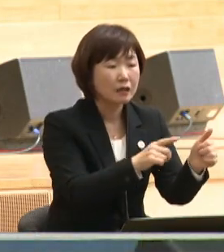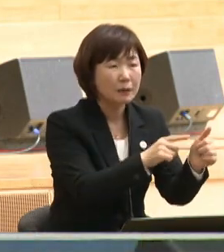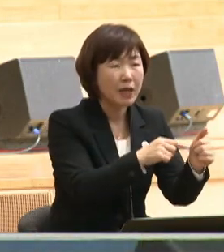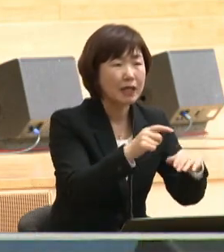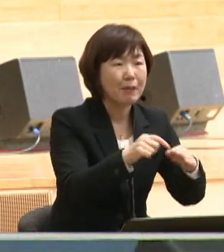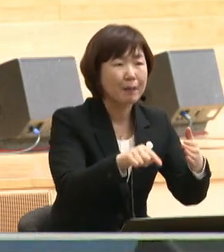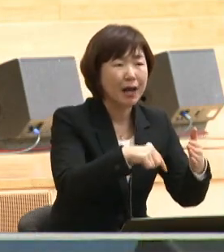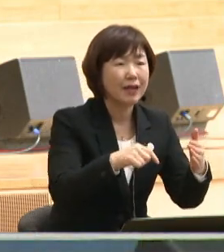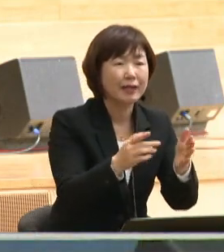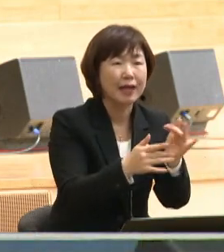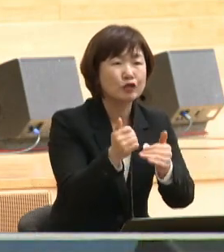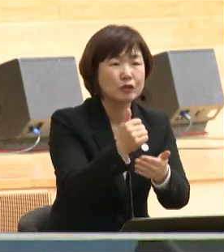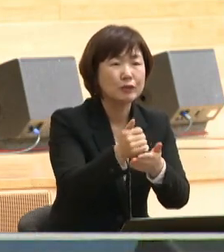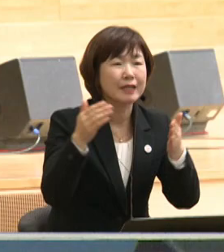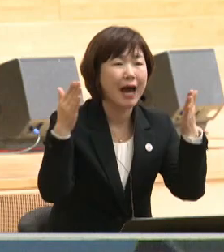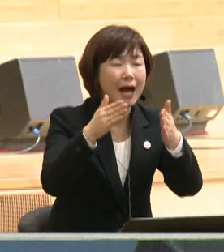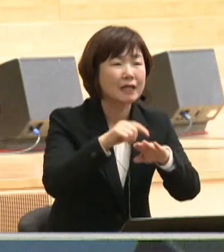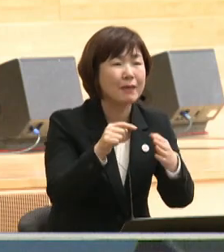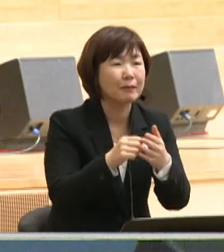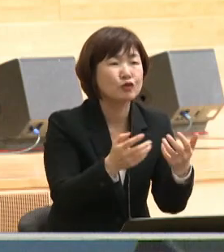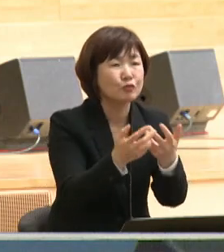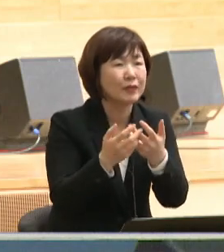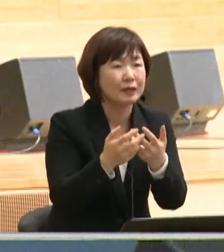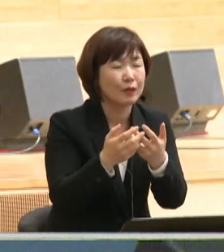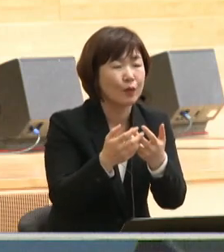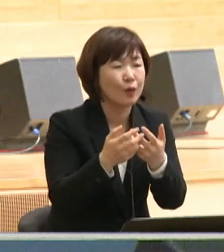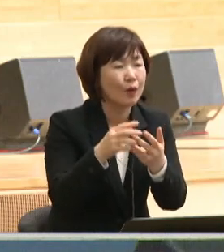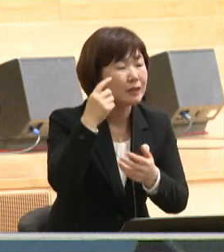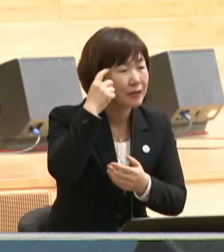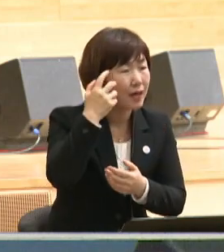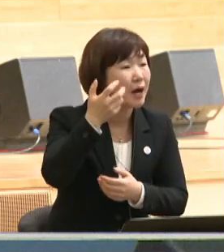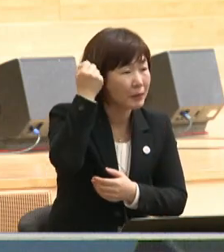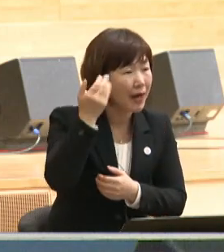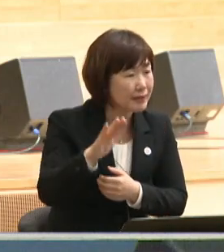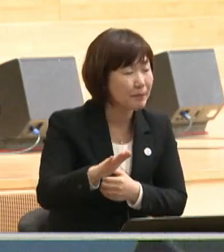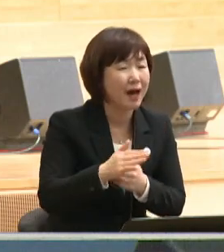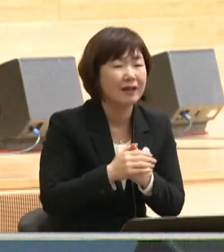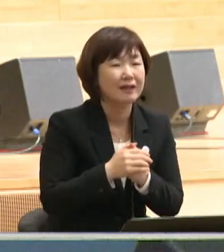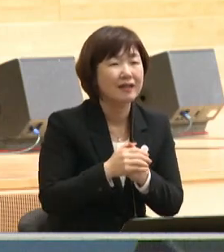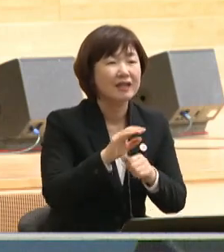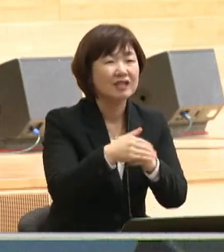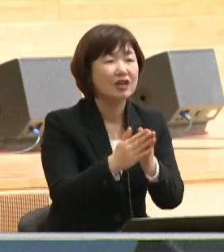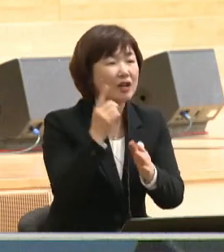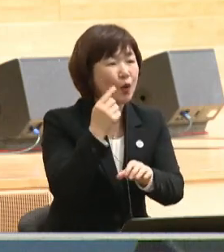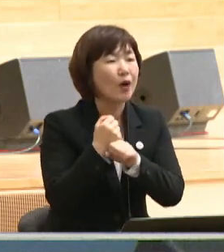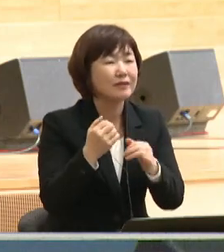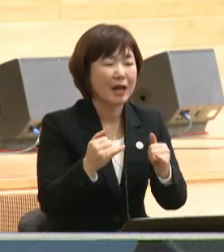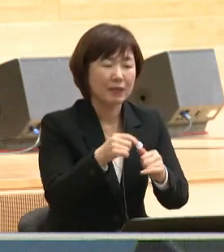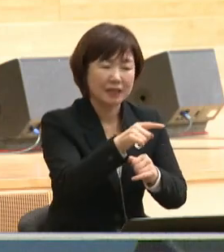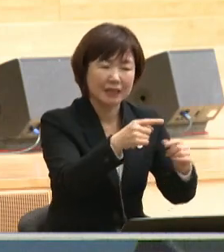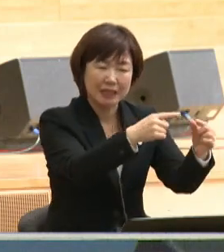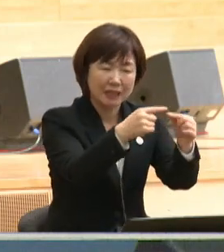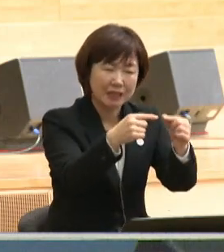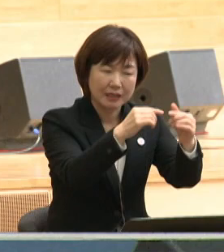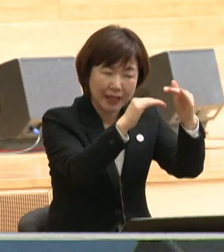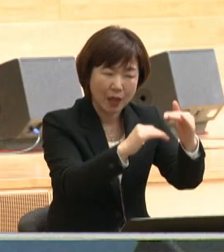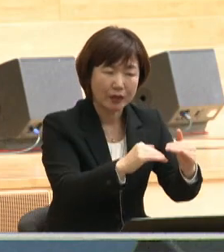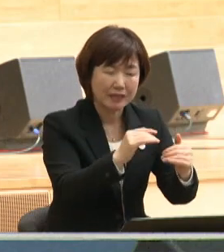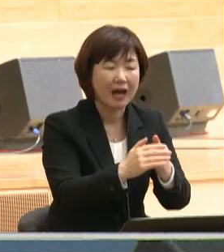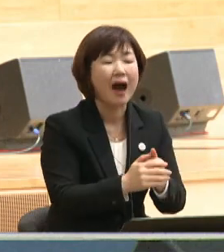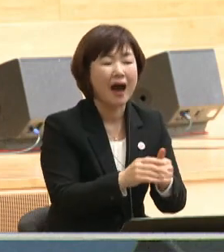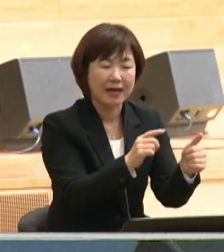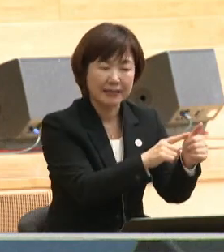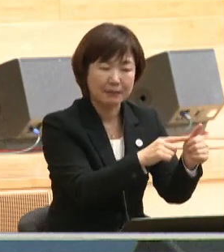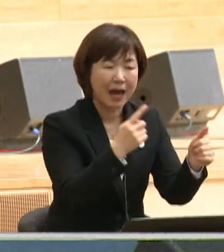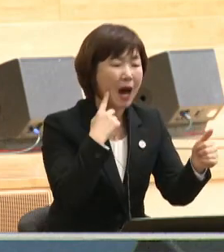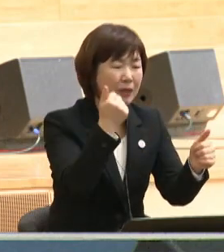보입니다 굉장한 믿음의 소유자 같아 보이지만 많은 성경학자들은이 본문을 어떻게 보냐면이 사람의